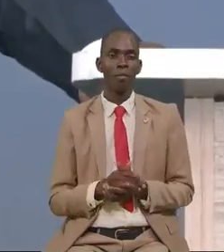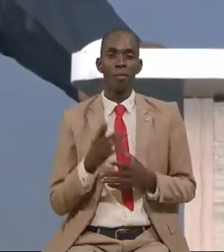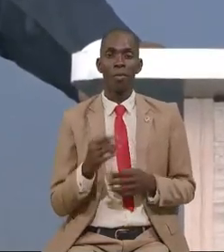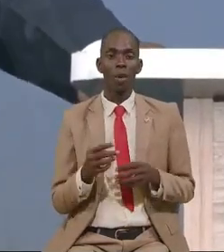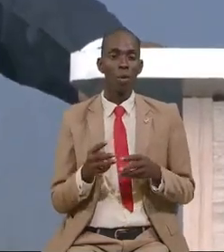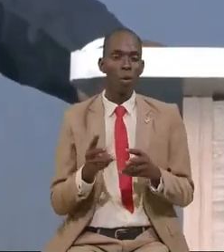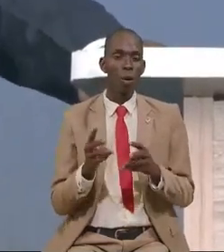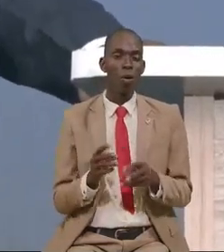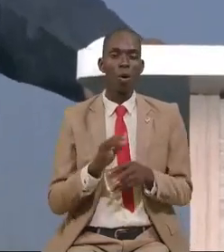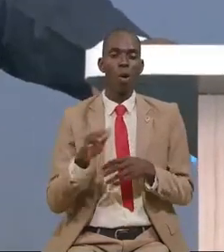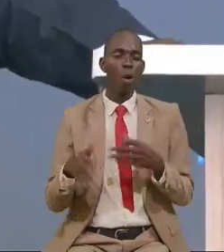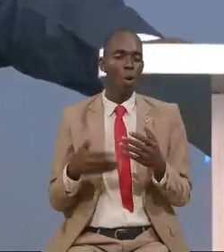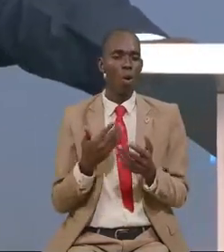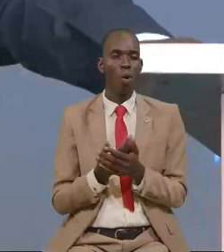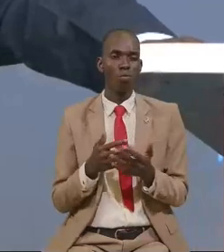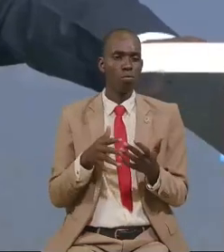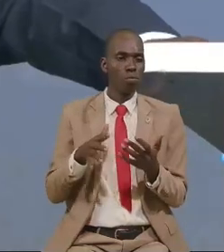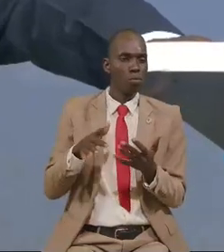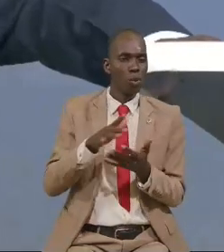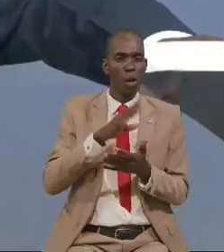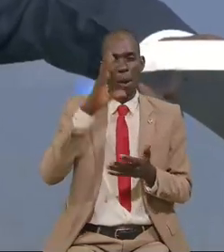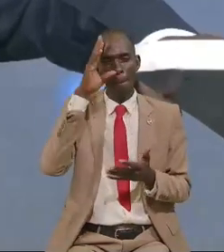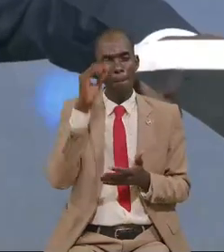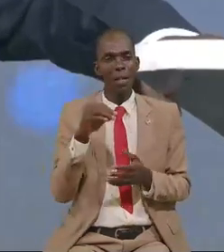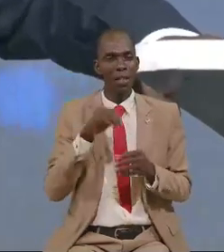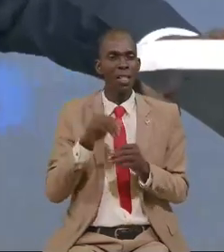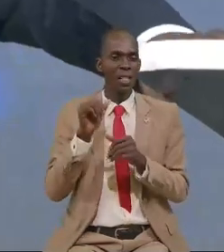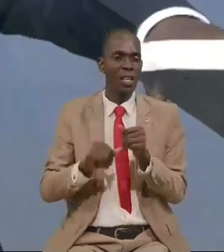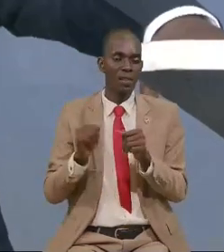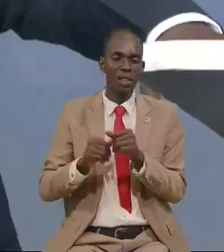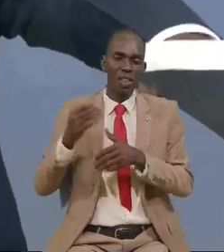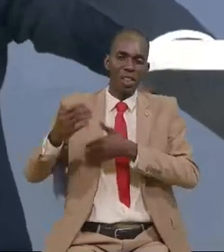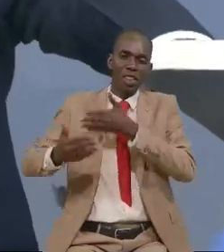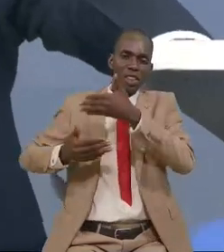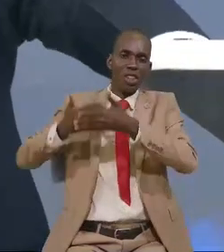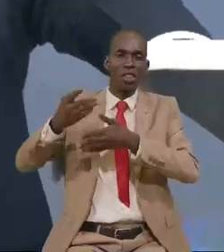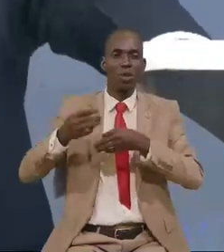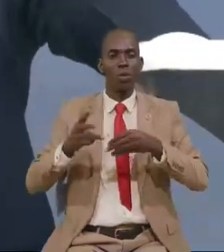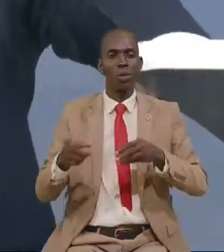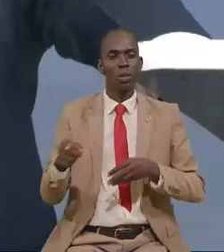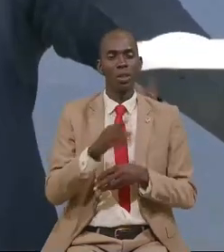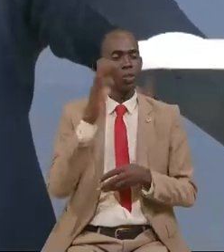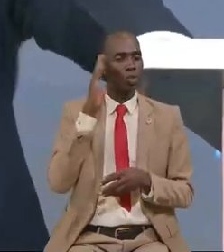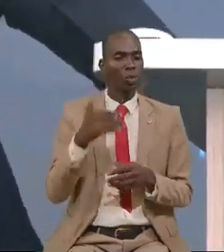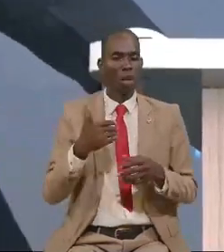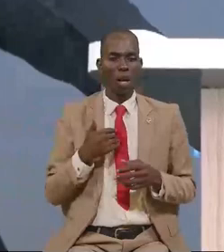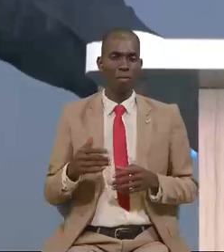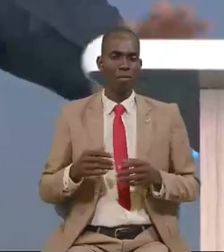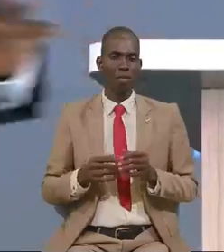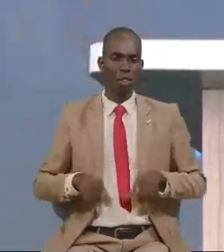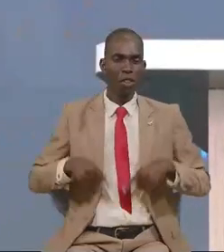La main dans ces gens, l'homme, dans chaque génération, l'âme dont ils ont vécu, ils ont échoué.